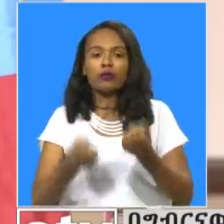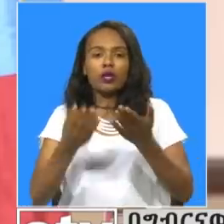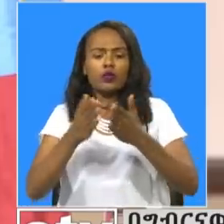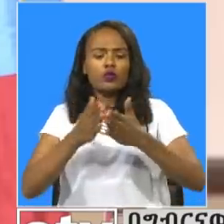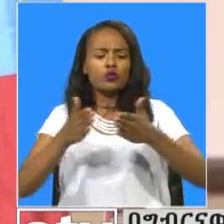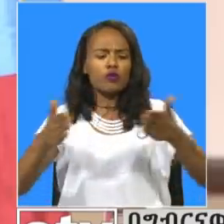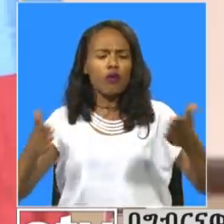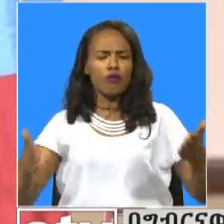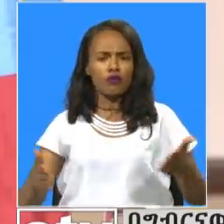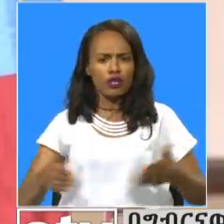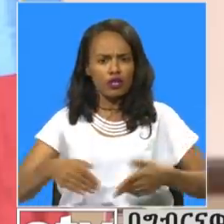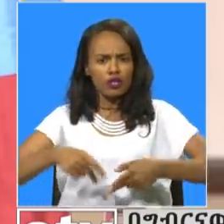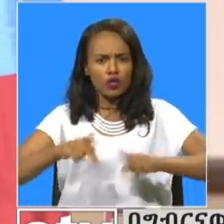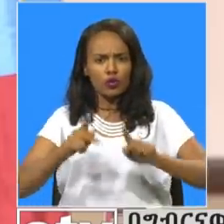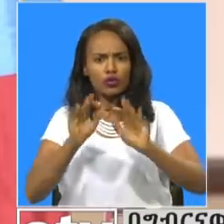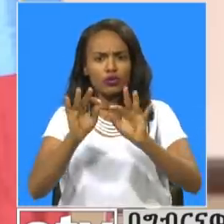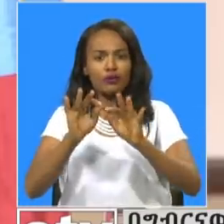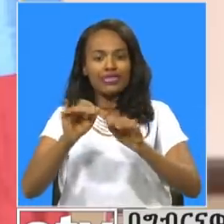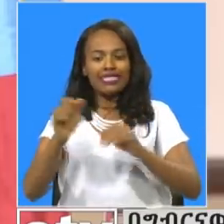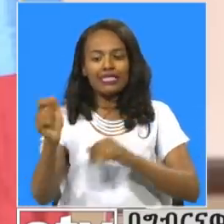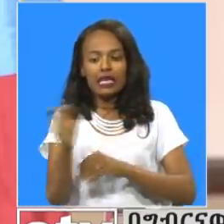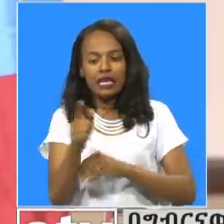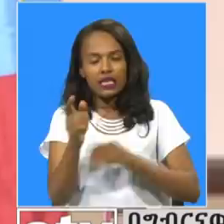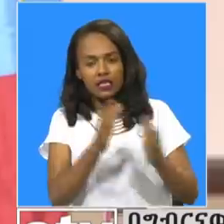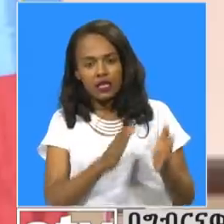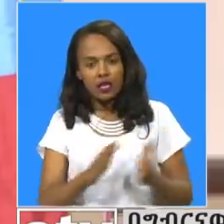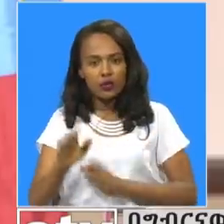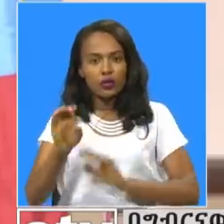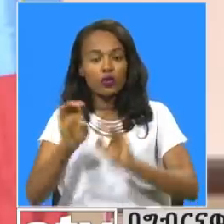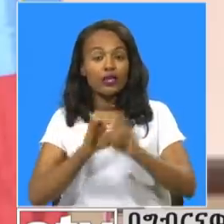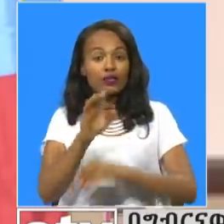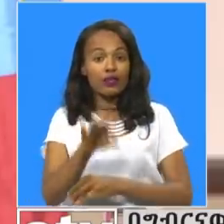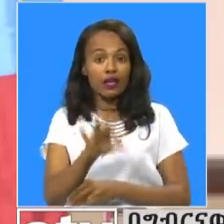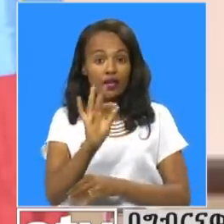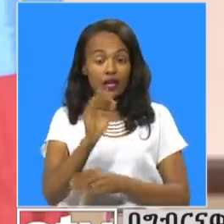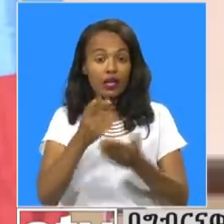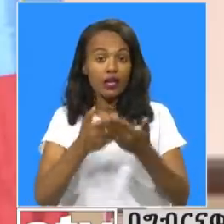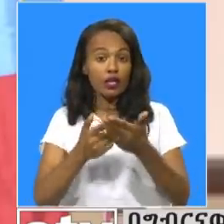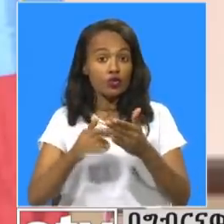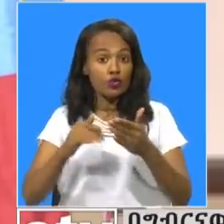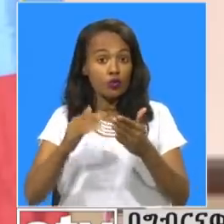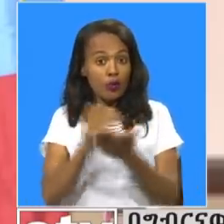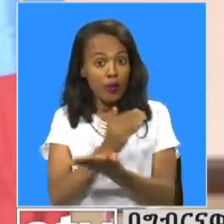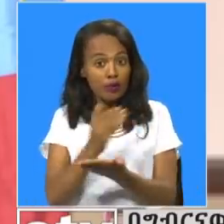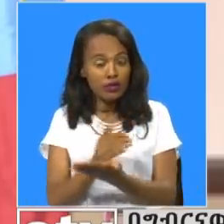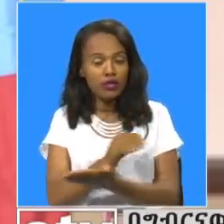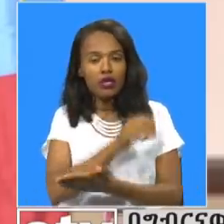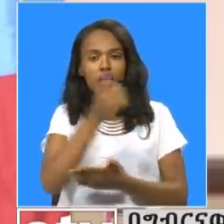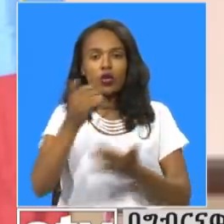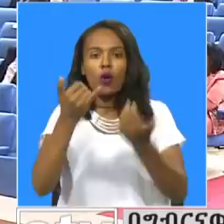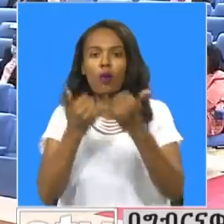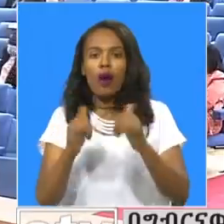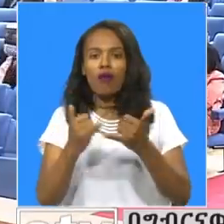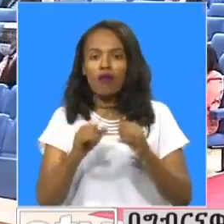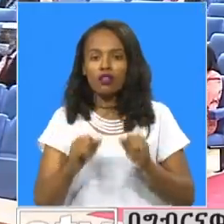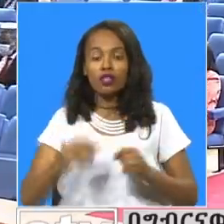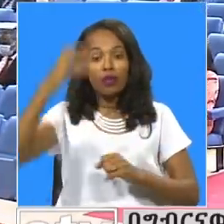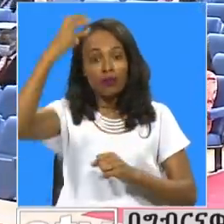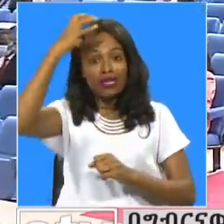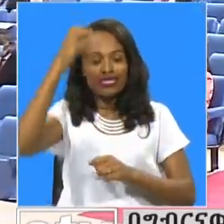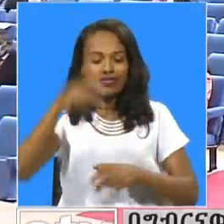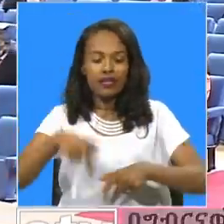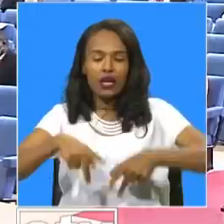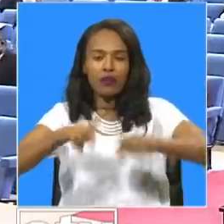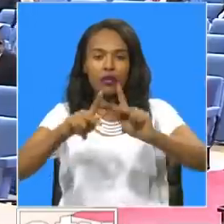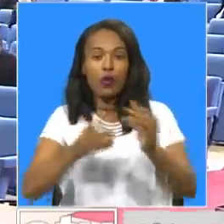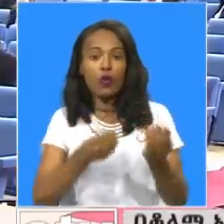ሰፋፊ እርሻዎች ምርጥ ዘር እንዲዘጋጅባቸው እየተደረገ ይገኛል። ከነሱ በማምረት ሌላው ማከፋፈል እንዲቻል መንግስት